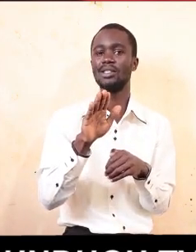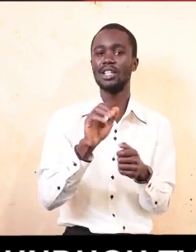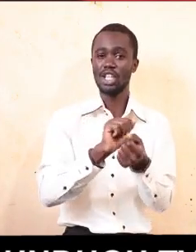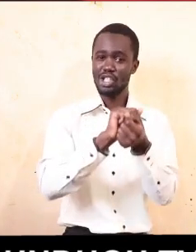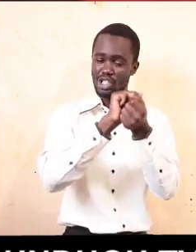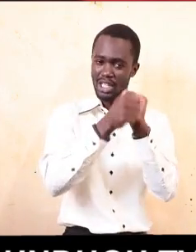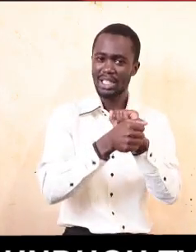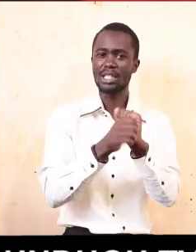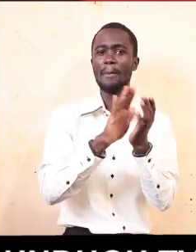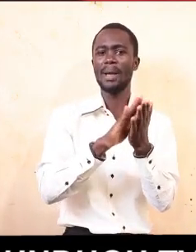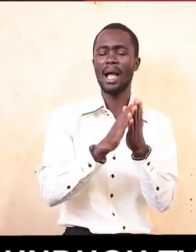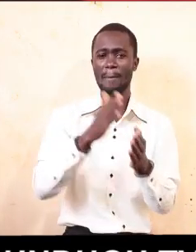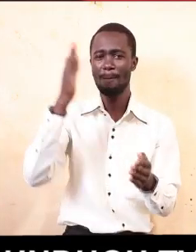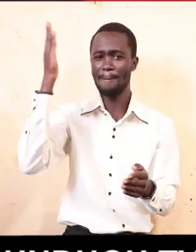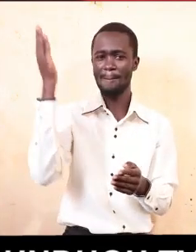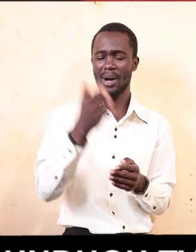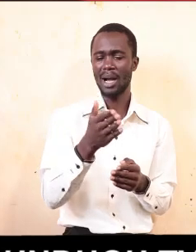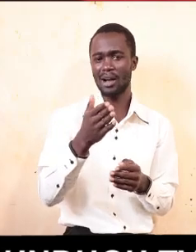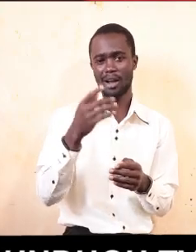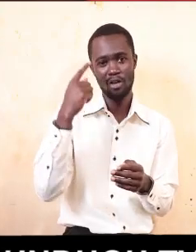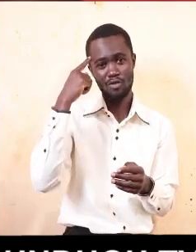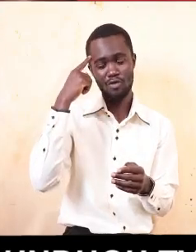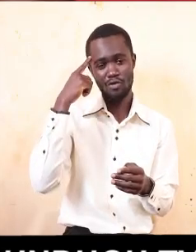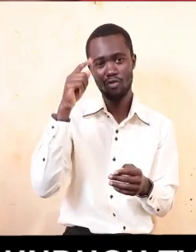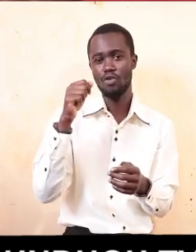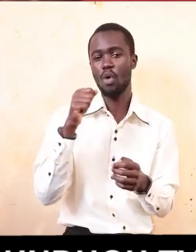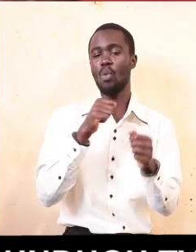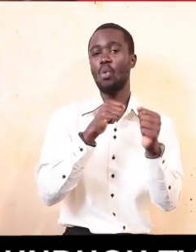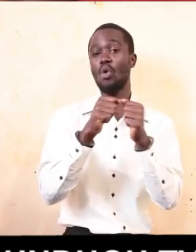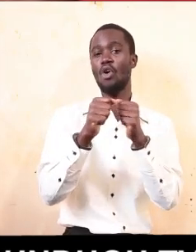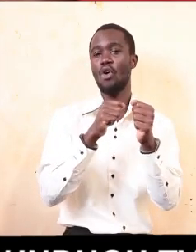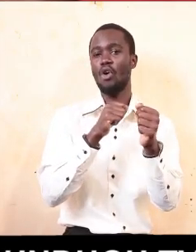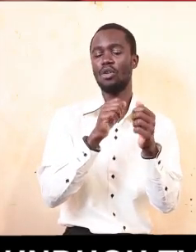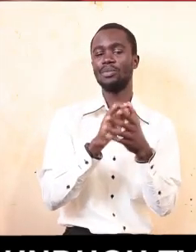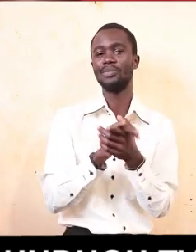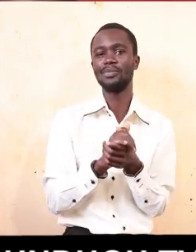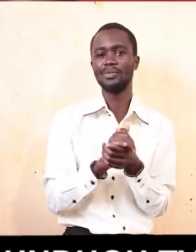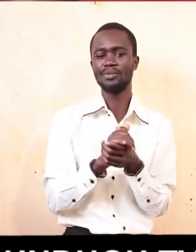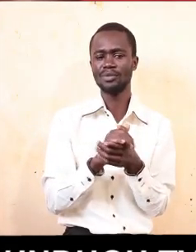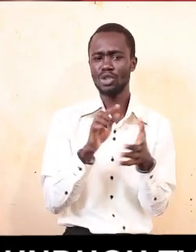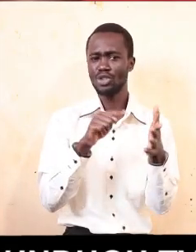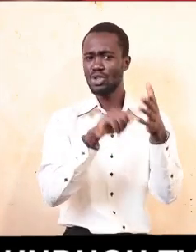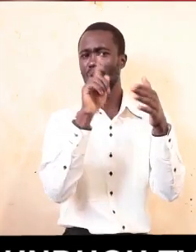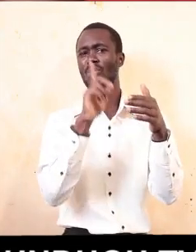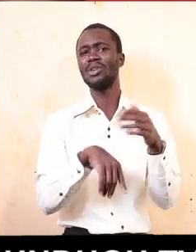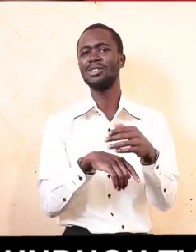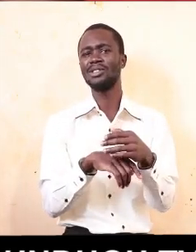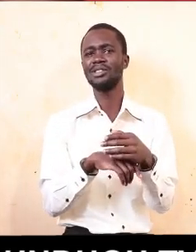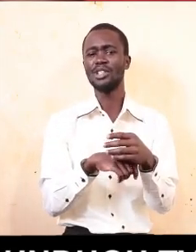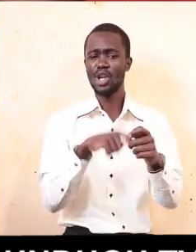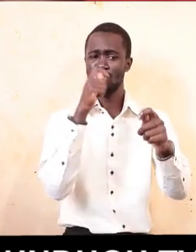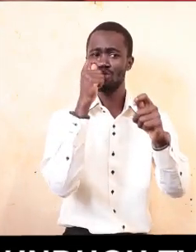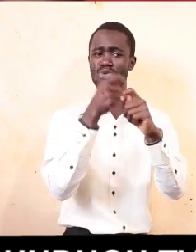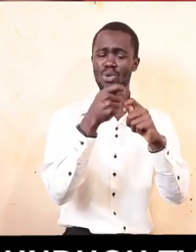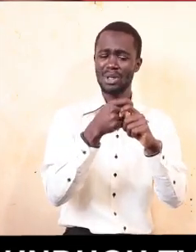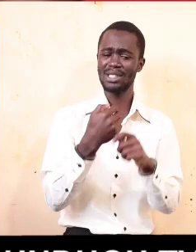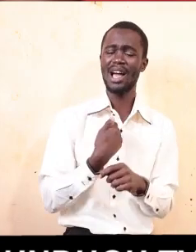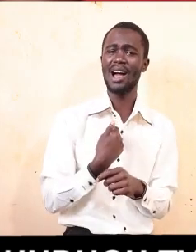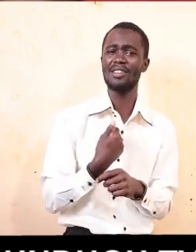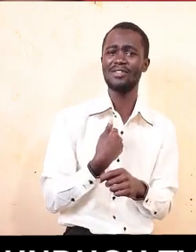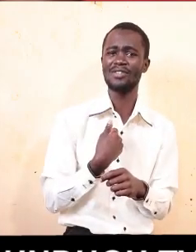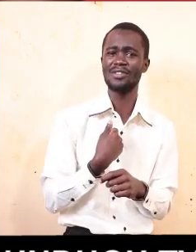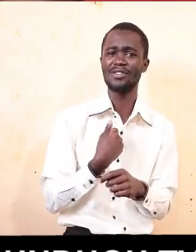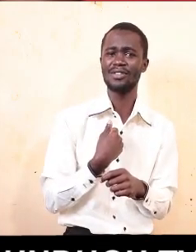muyatengeneze panga za vita. Hii ni kuonyesha ya kwamba silaha walizokuwa nazo